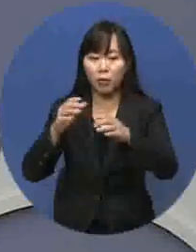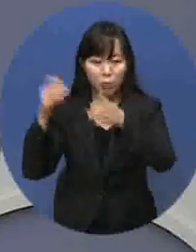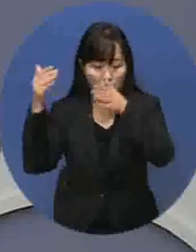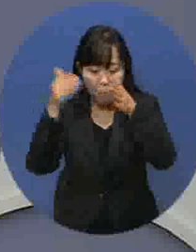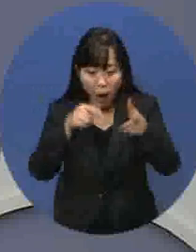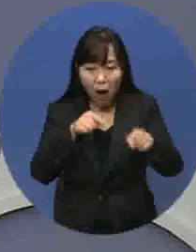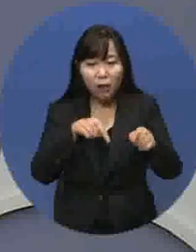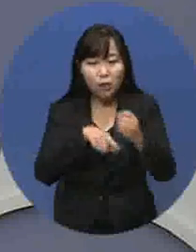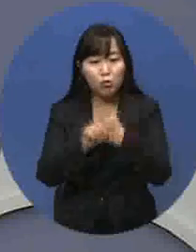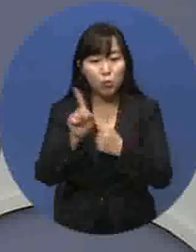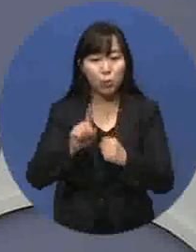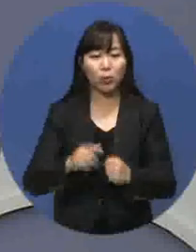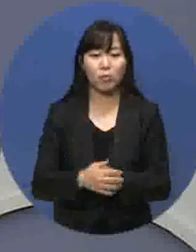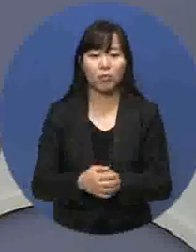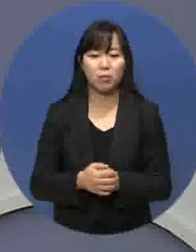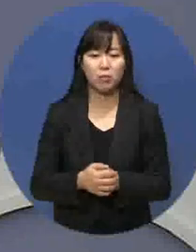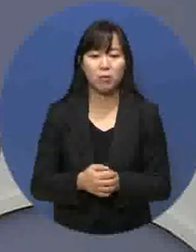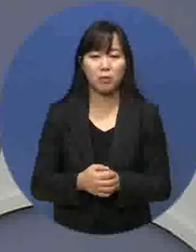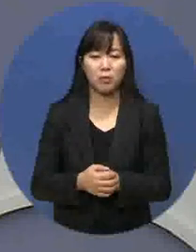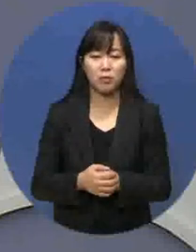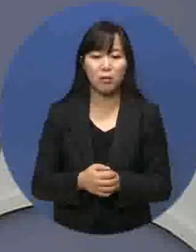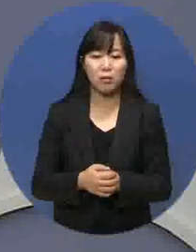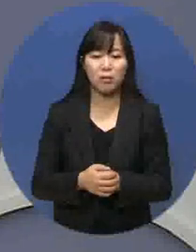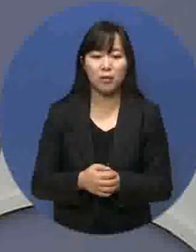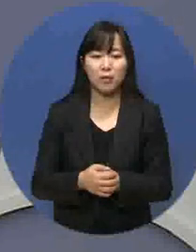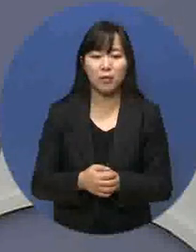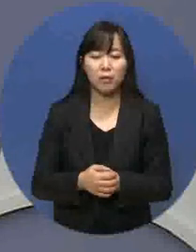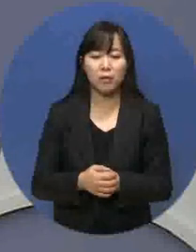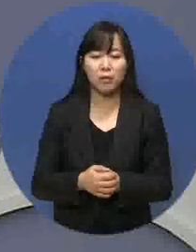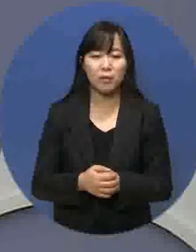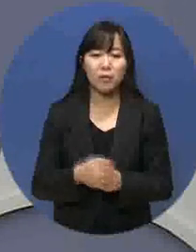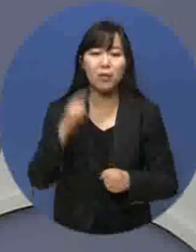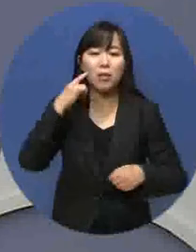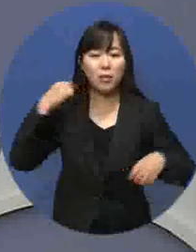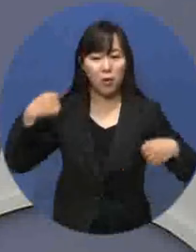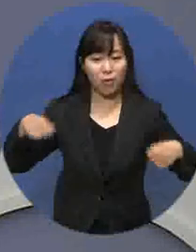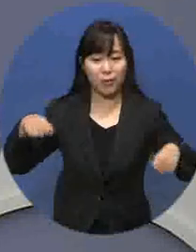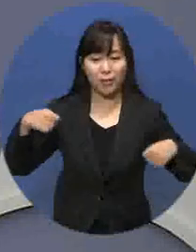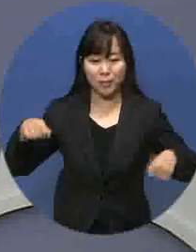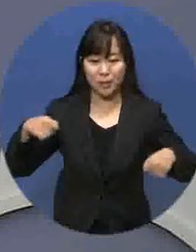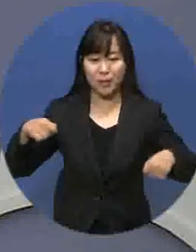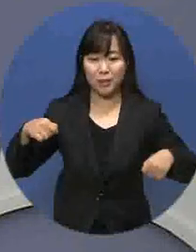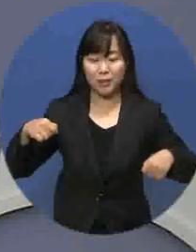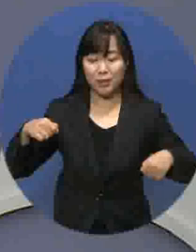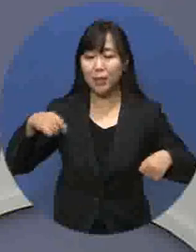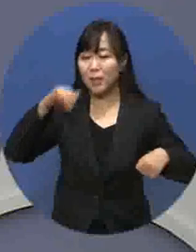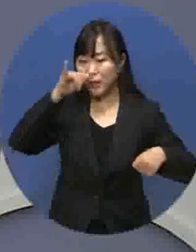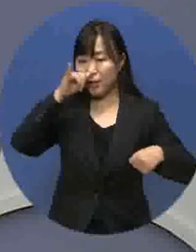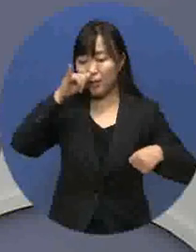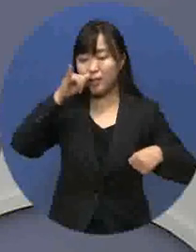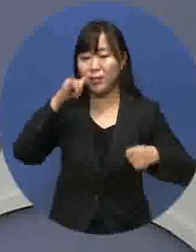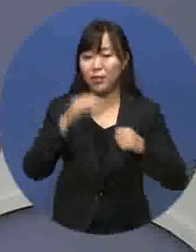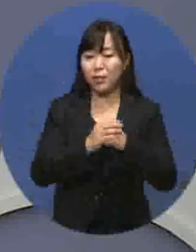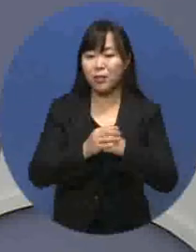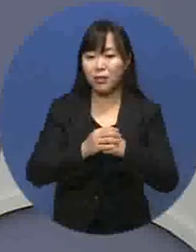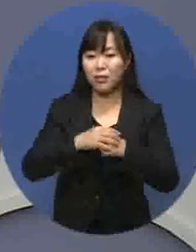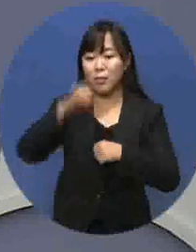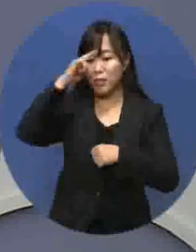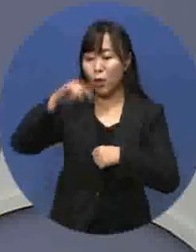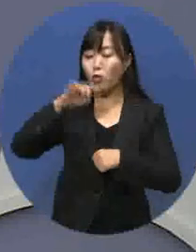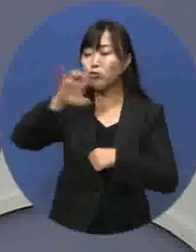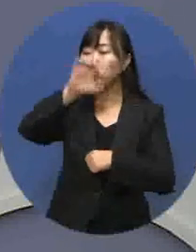각광을 받았던 이유 중에 하나가 사실은 이제 연극이 살아있는 그렇지. 서구